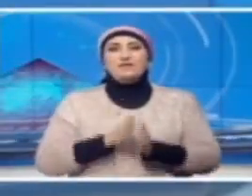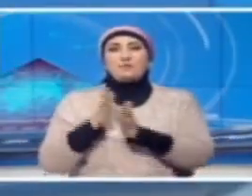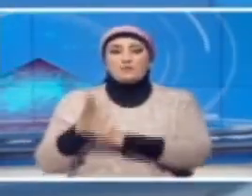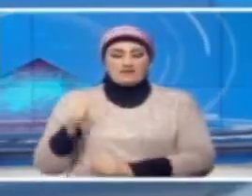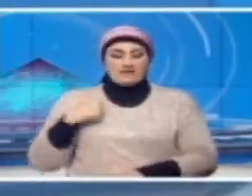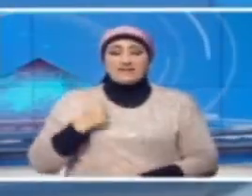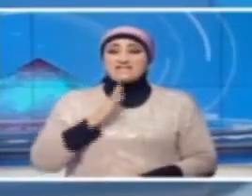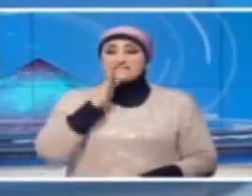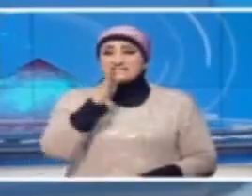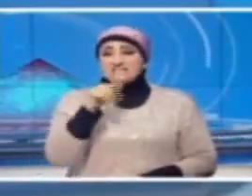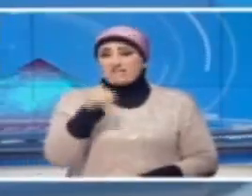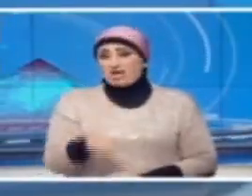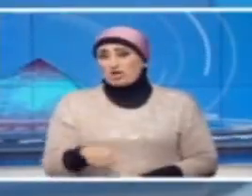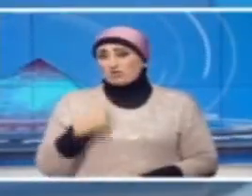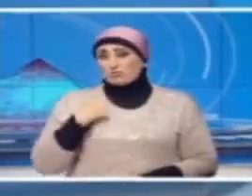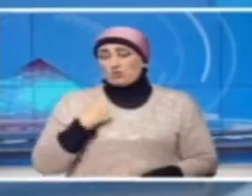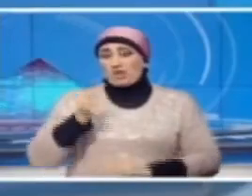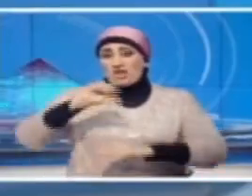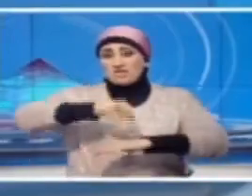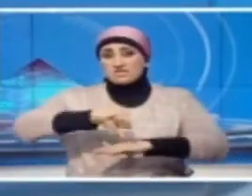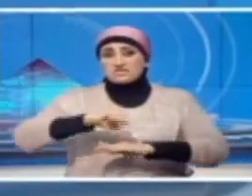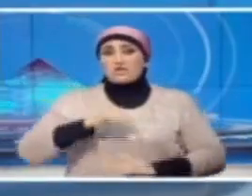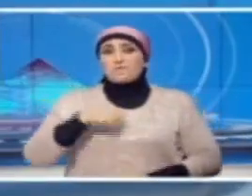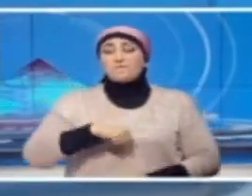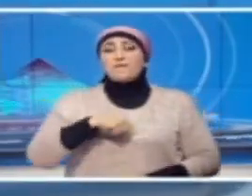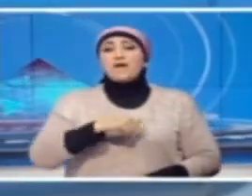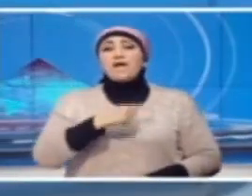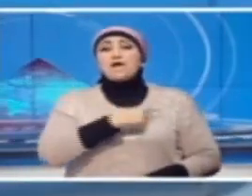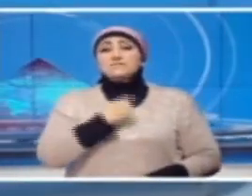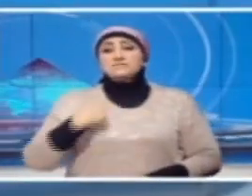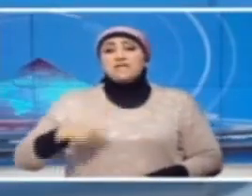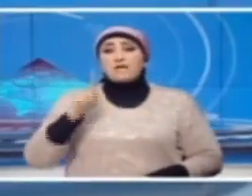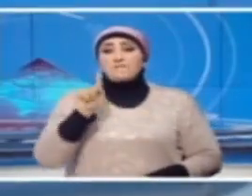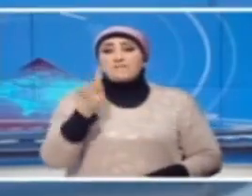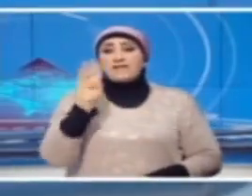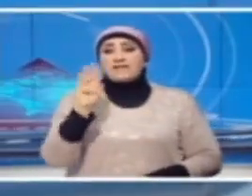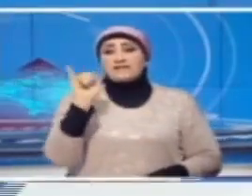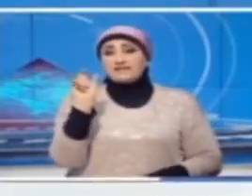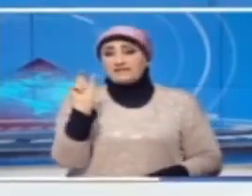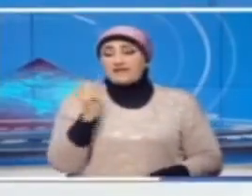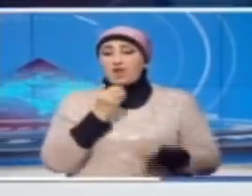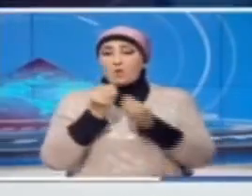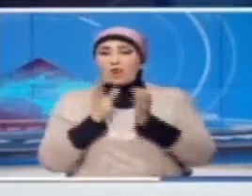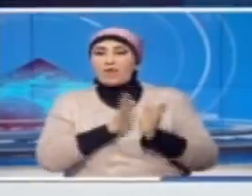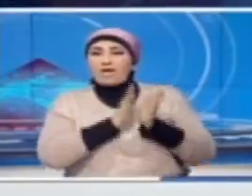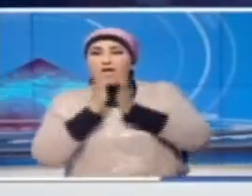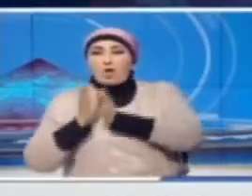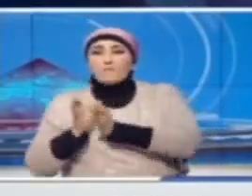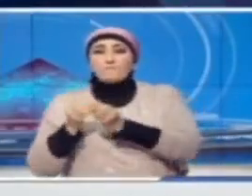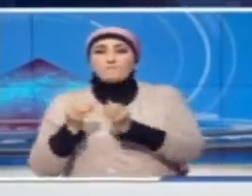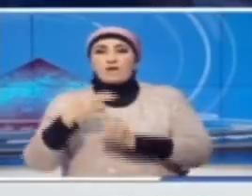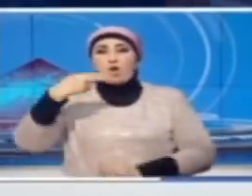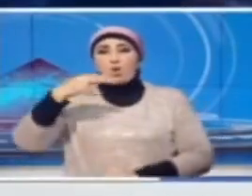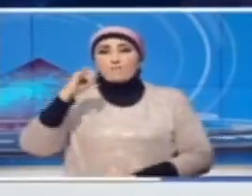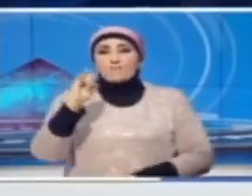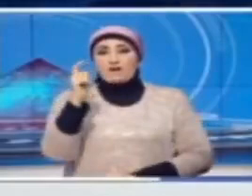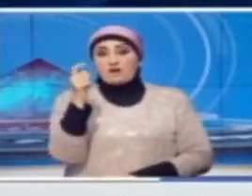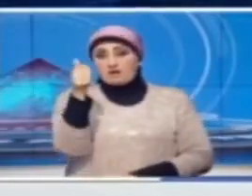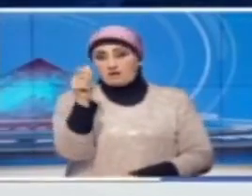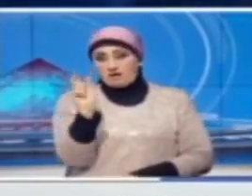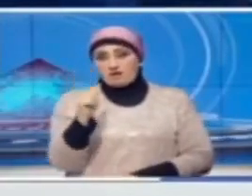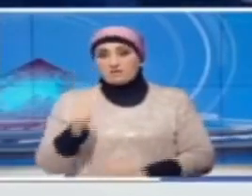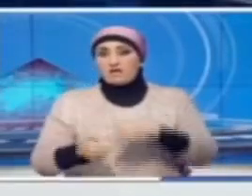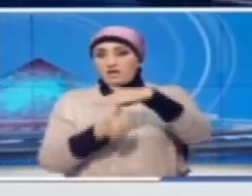وخلال زيارة الحالية للعاصمة الصينية بكين، أجرى رئيس السيسي محادثات جانبية مع عمران خان رئيس